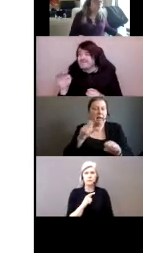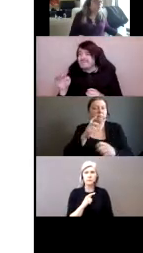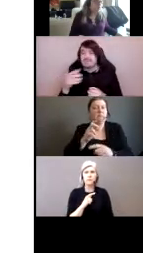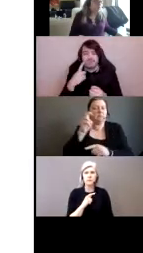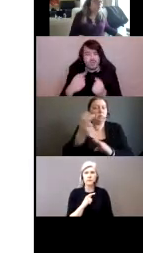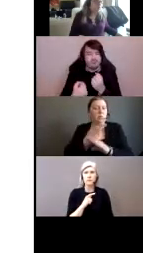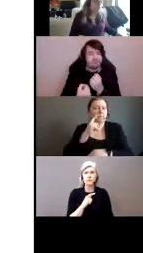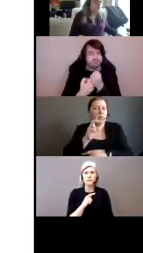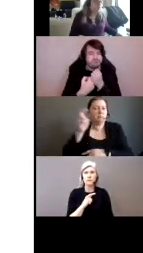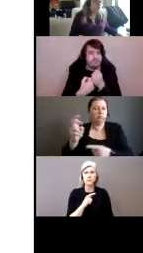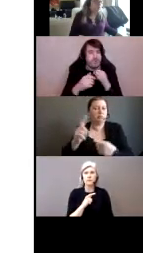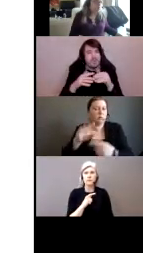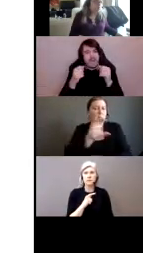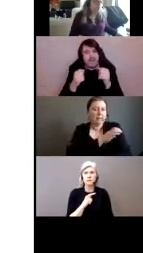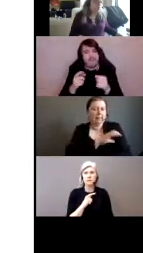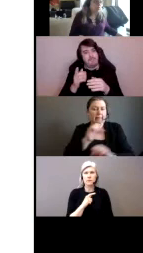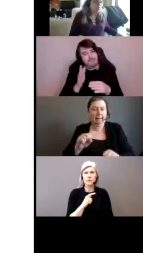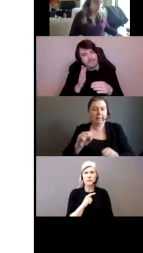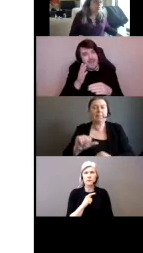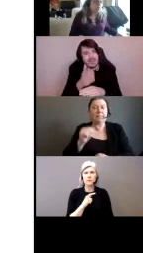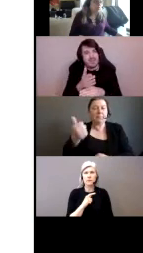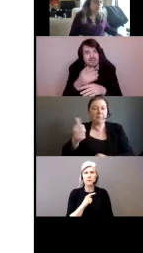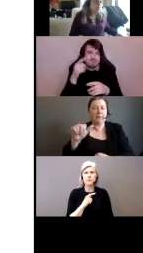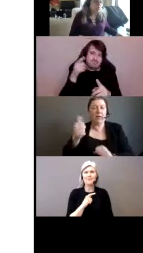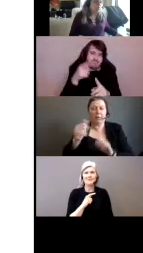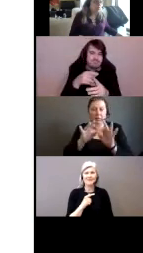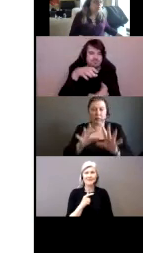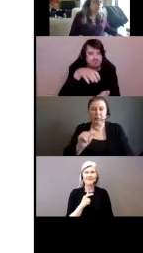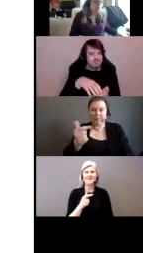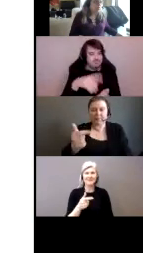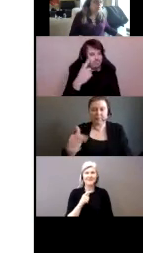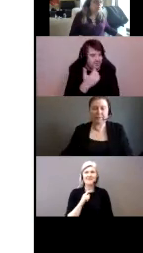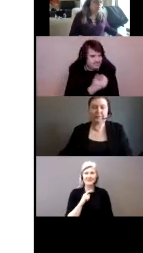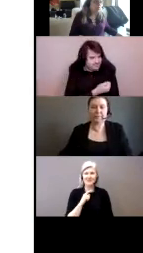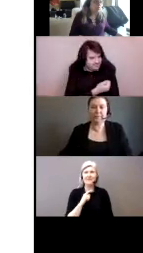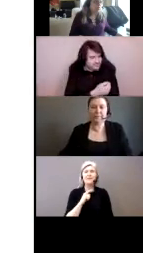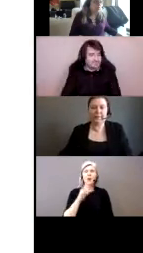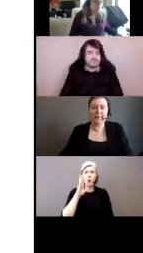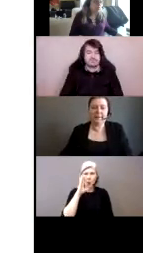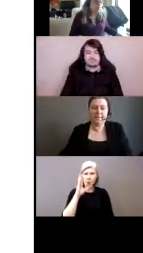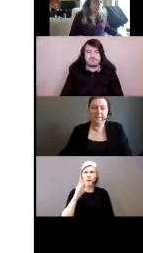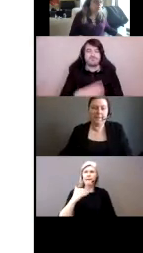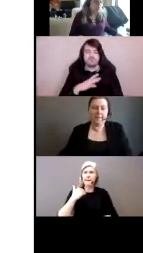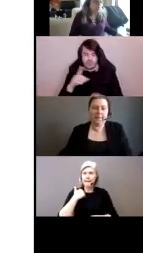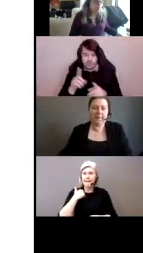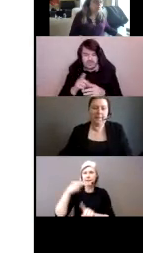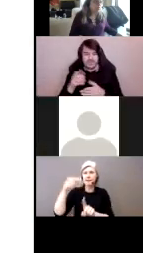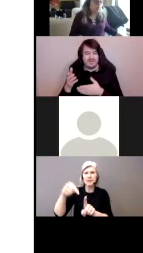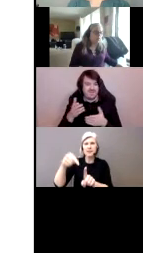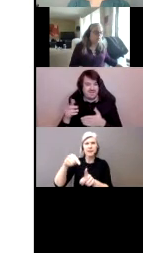pour voir comment on pourrait accéder ou vous aider à accéder à ces sites de vaccination. Nous aurons aussi les services d'OC